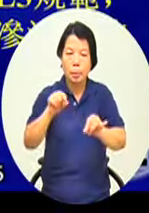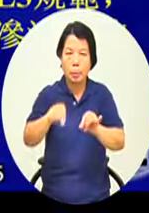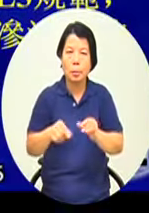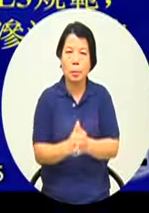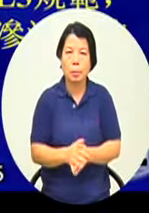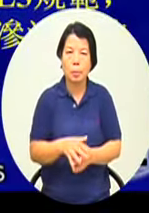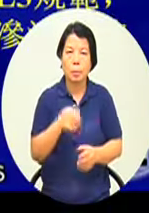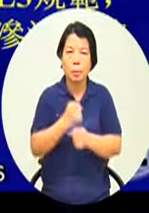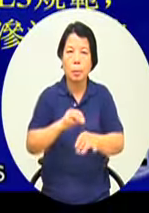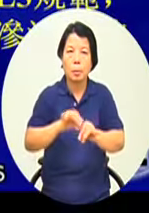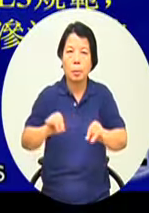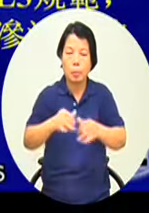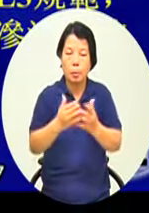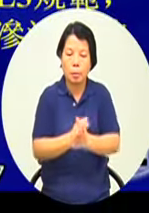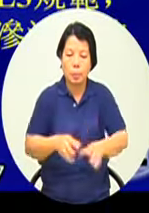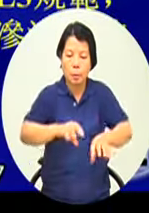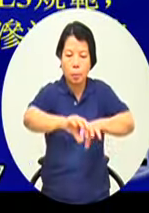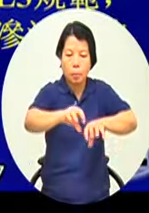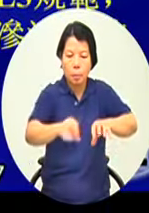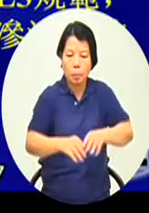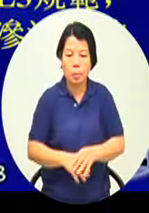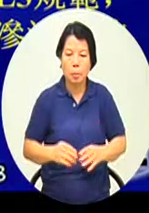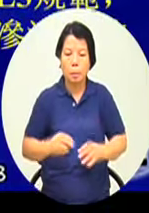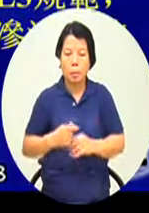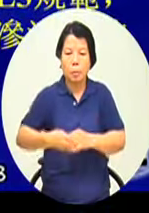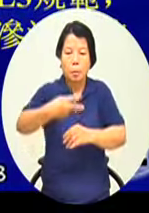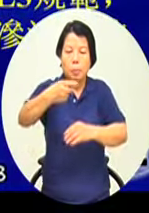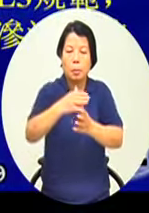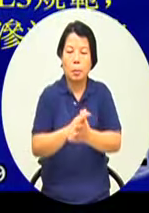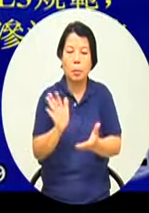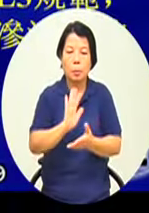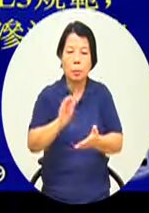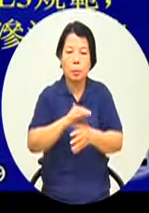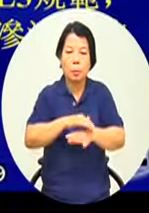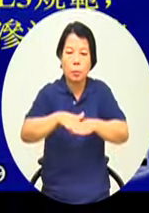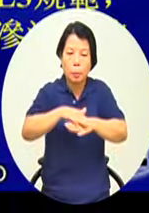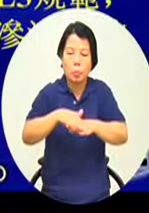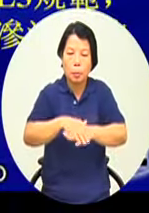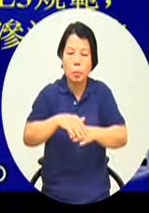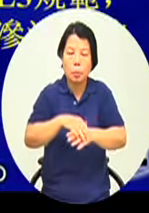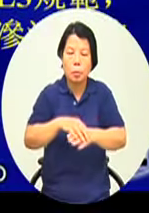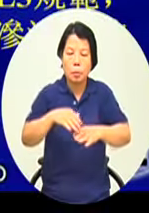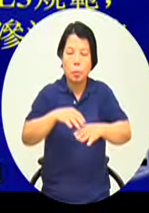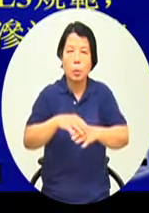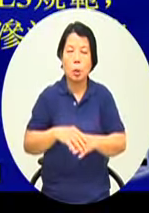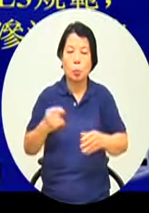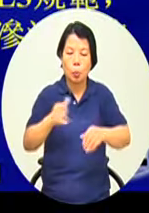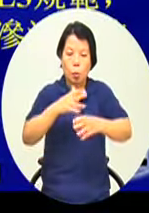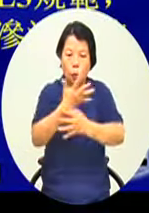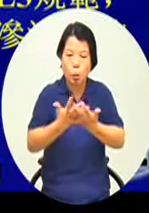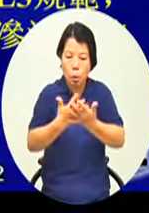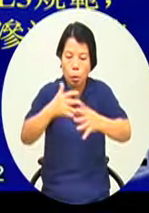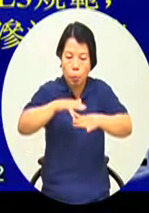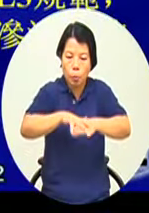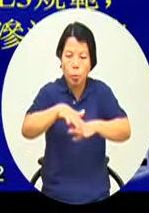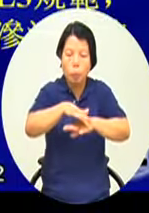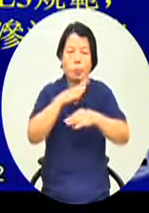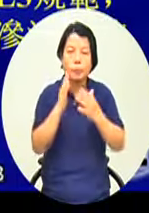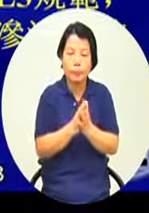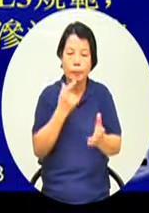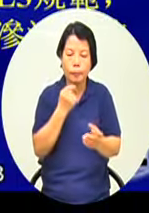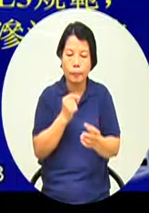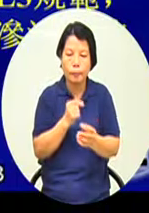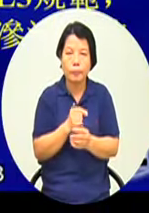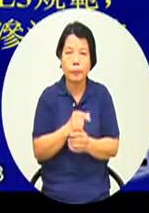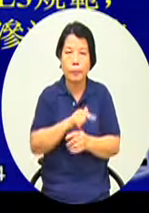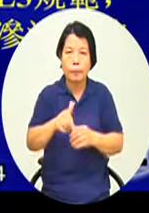造土平均分布于这个两层织布与布织布，并织成一挺鹅池。我介绍一下这个功能，那其他的你们就大